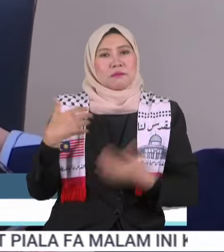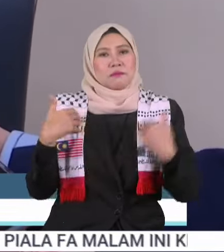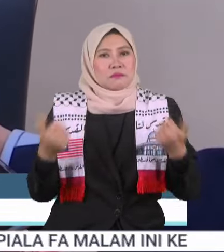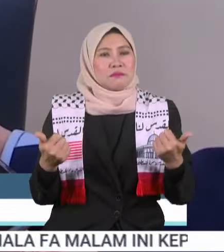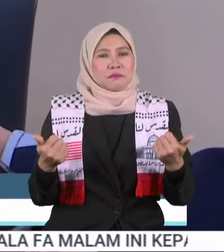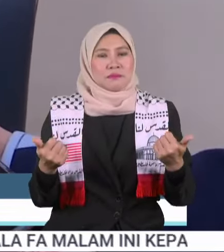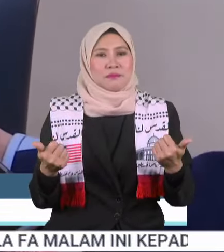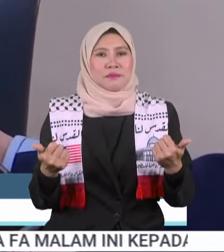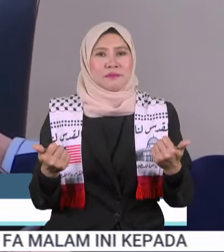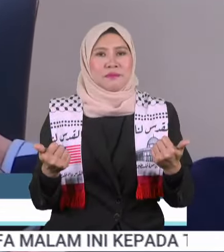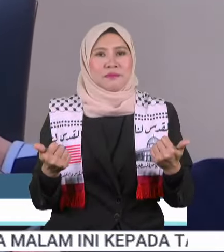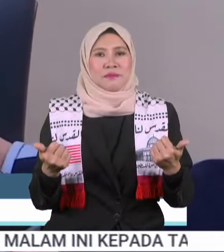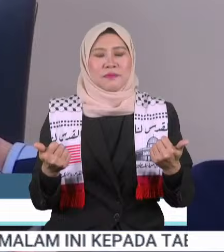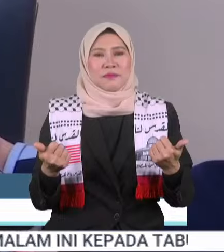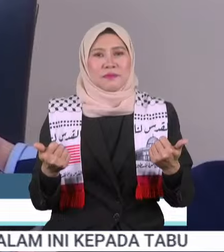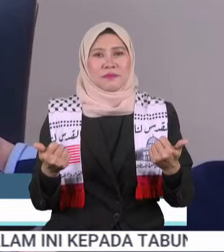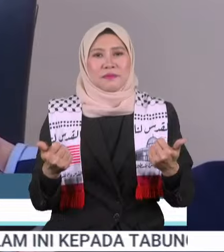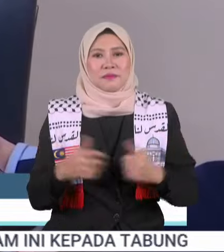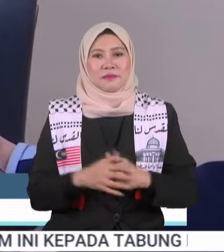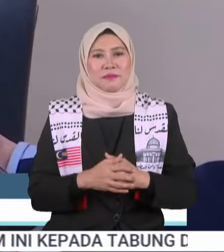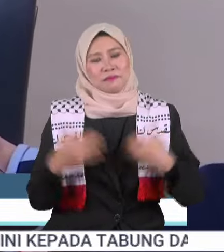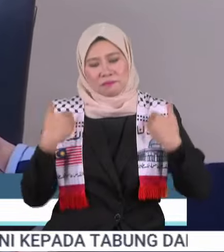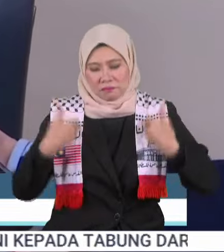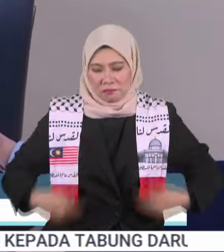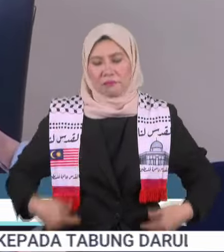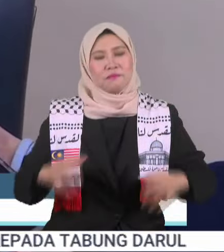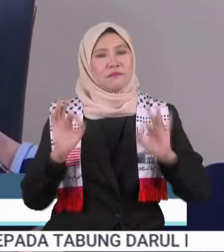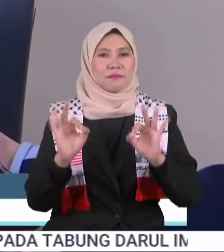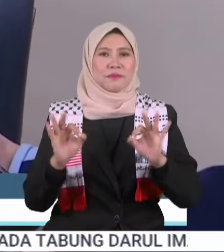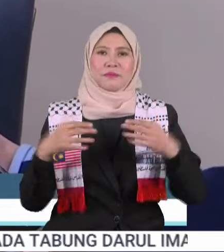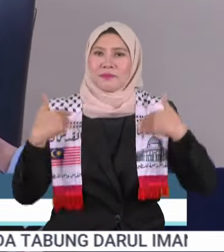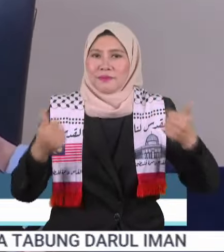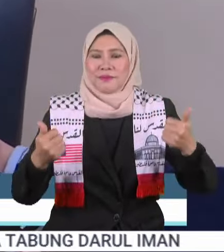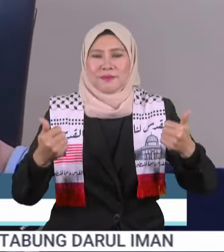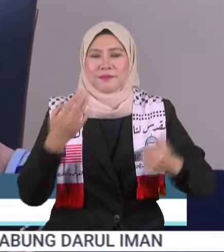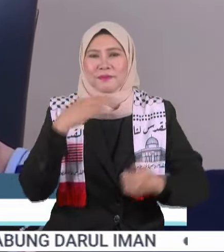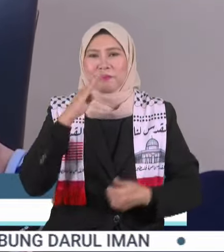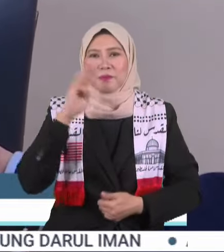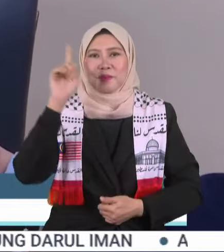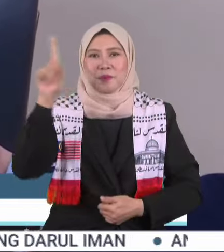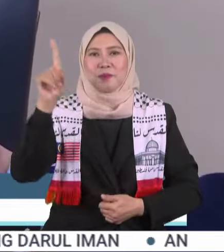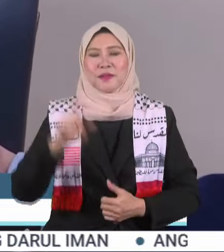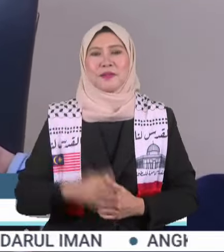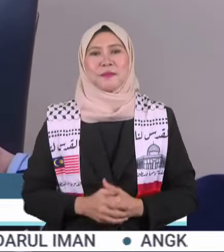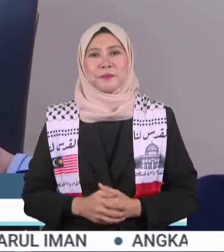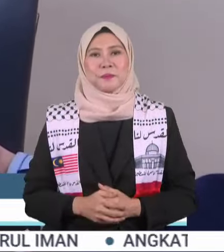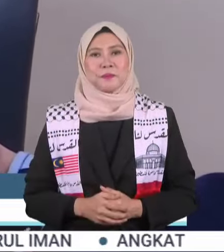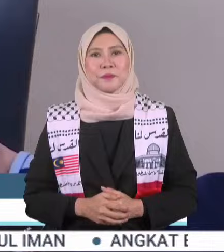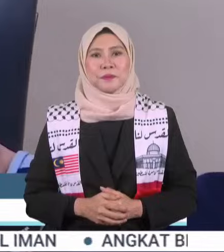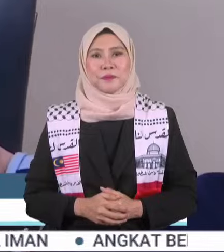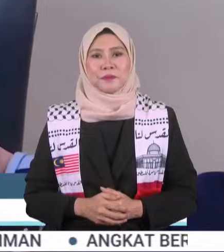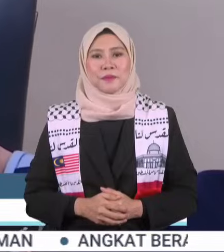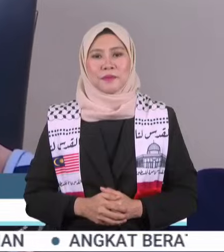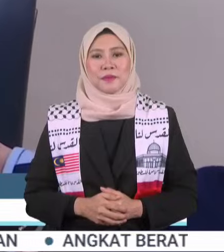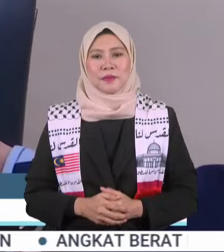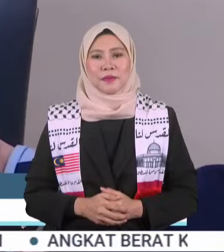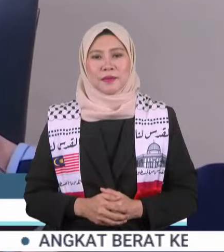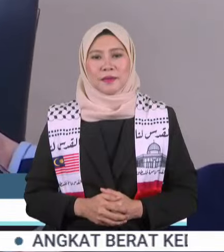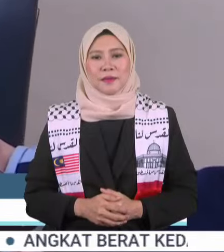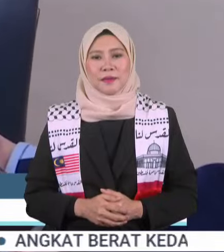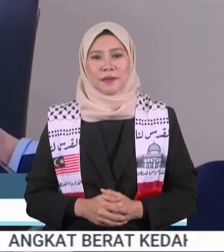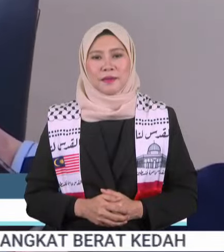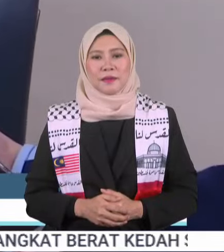memang kita pun rasa tubuh kita ni memang sehat lah. Alhamdulillah lah ni. Lepas derma tu. Lepas darah ni ya gati